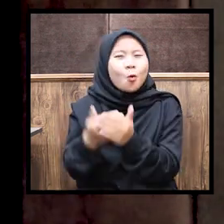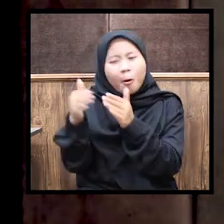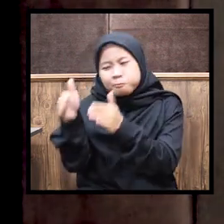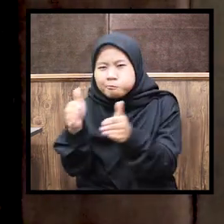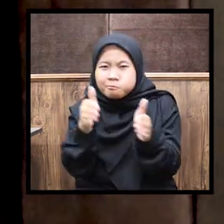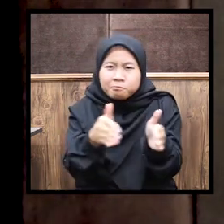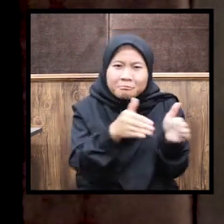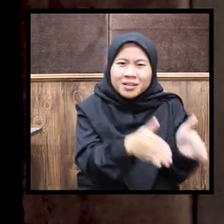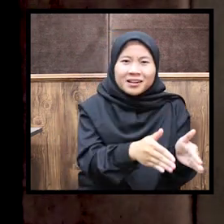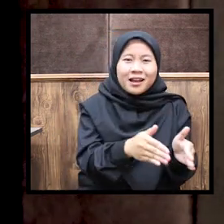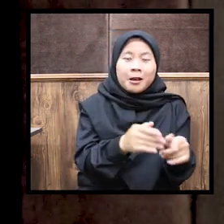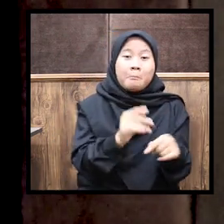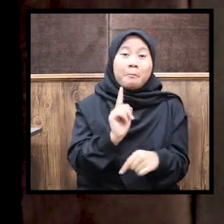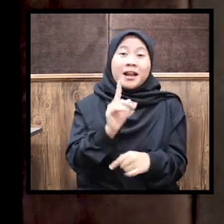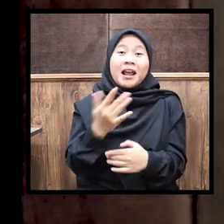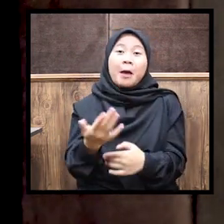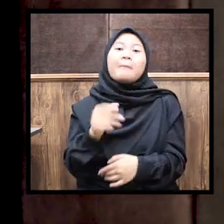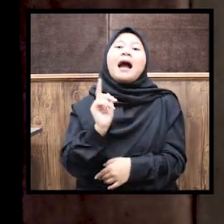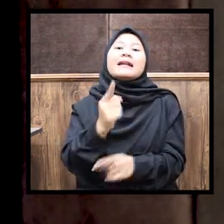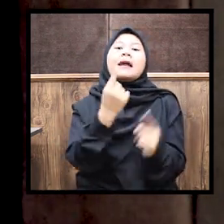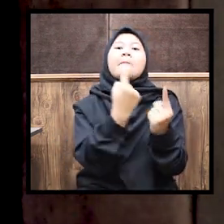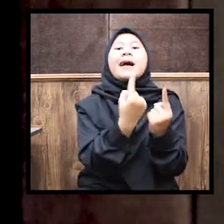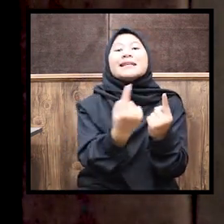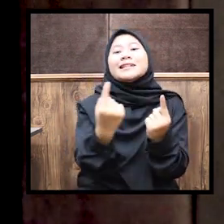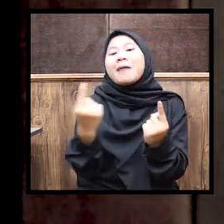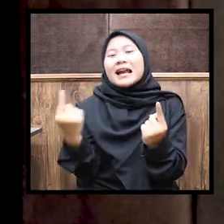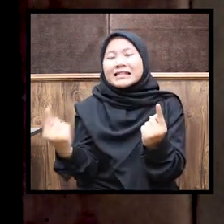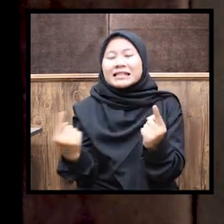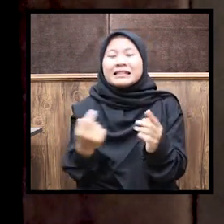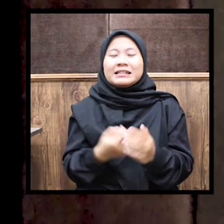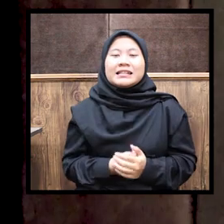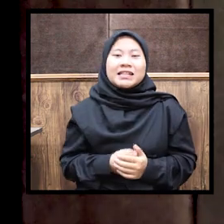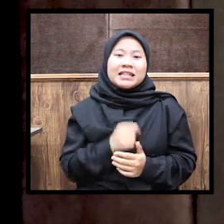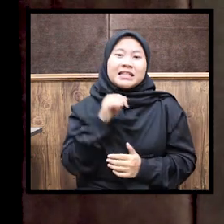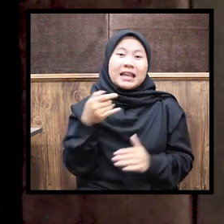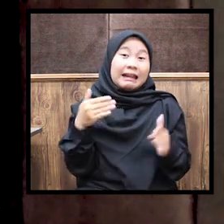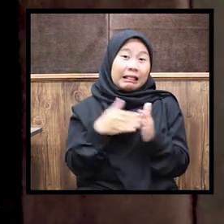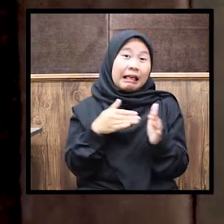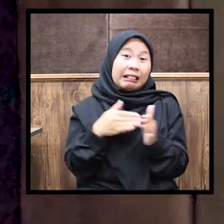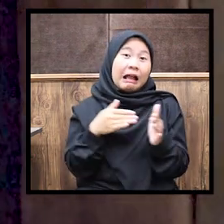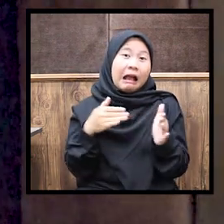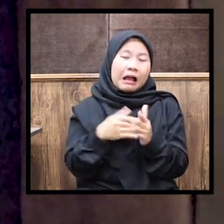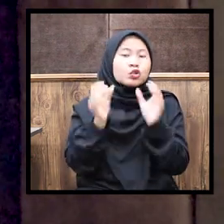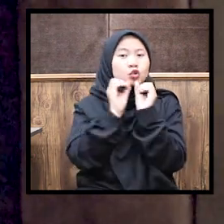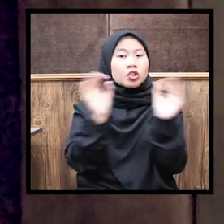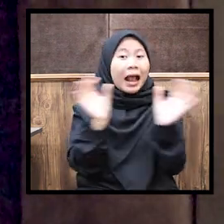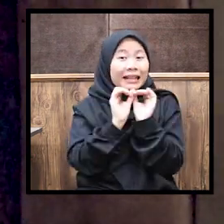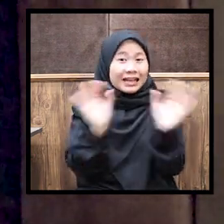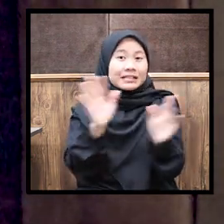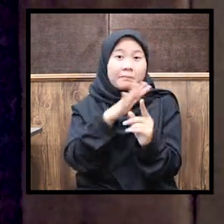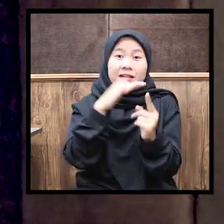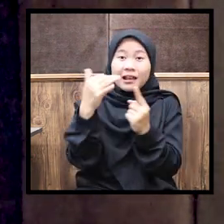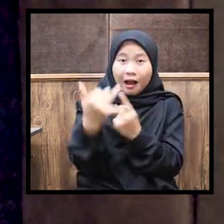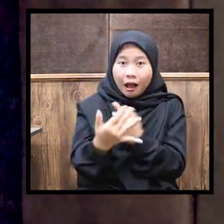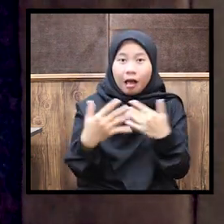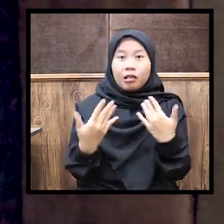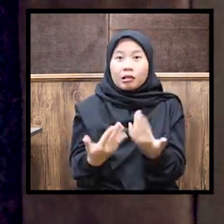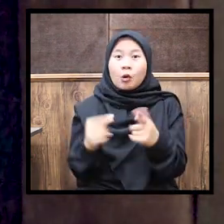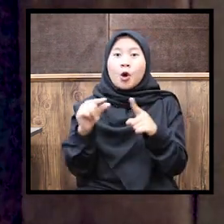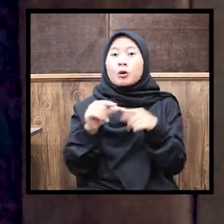ketenang kerjaan tantangannya seperti itu jadi memang sosialisasi ke masyarakat ke